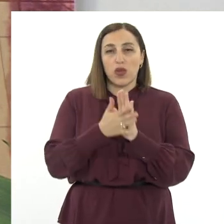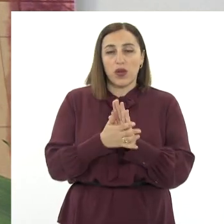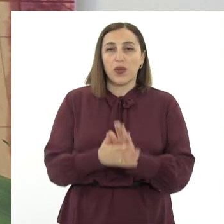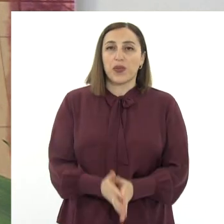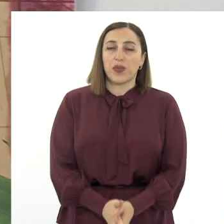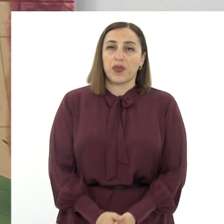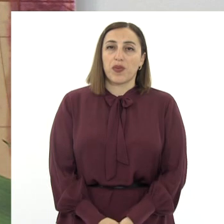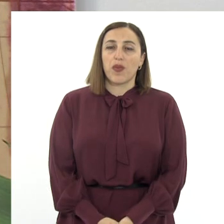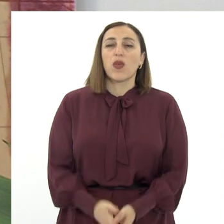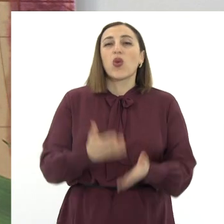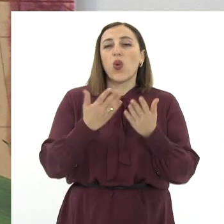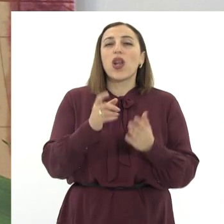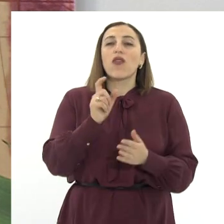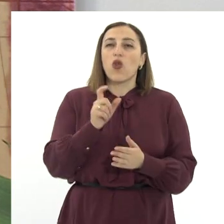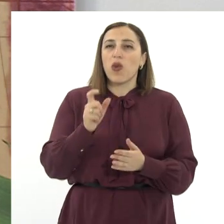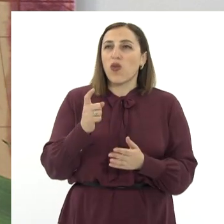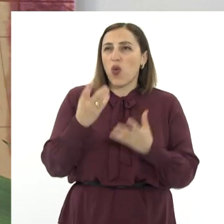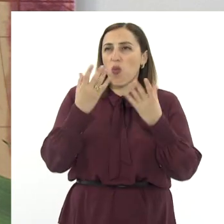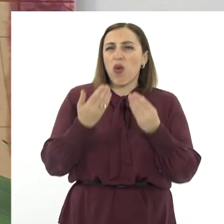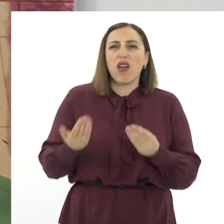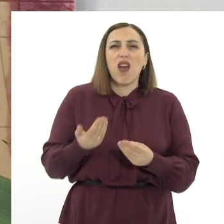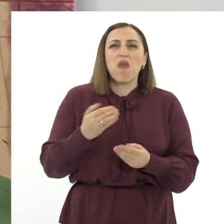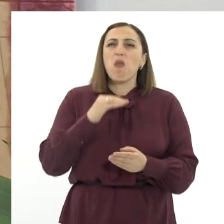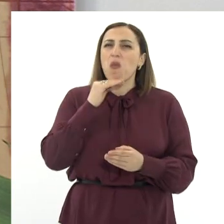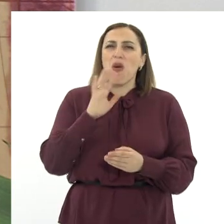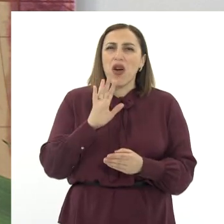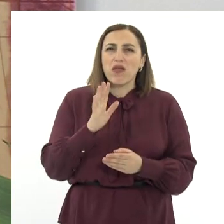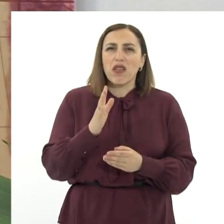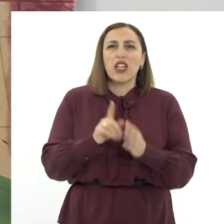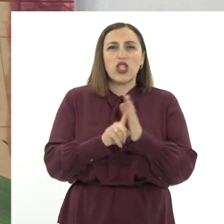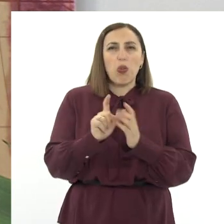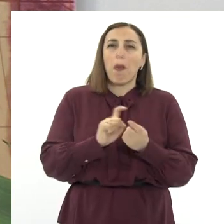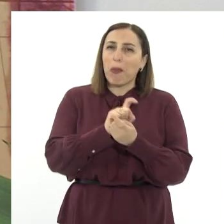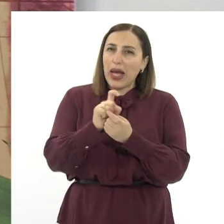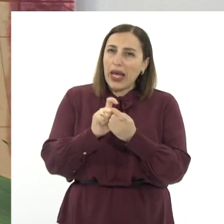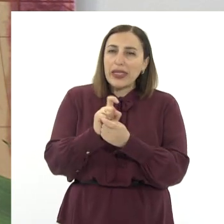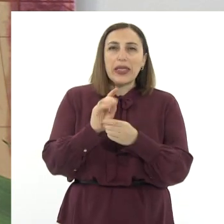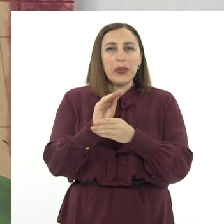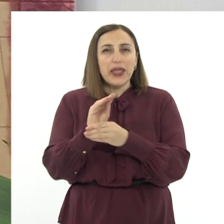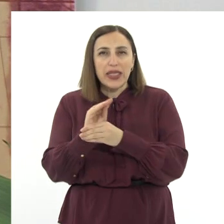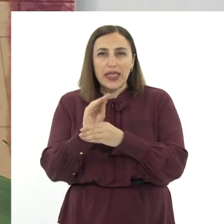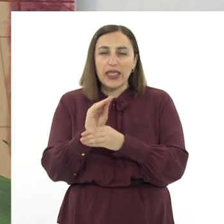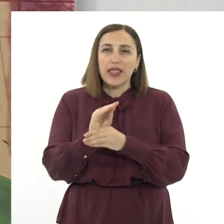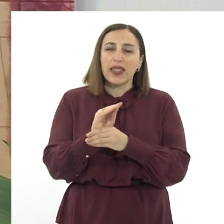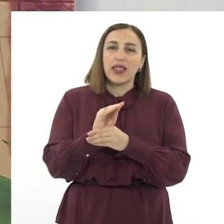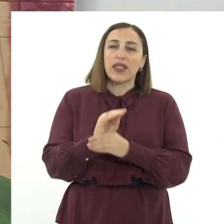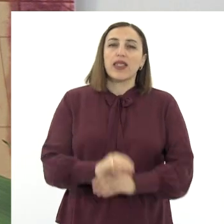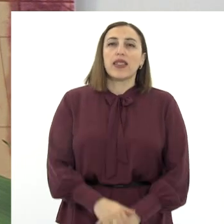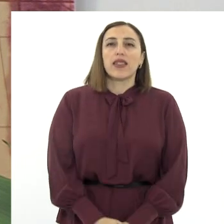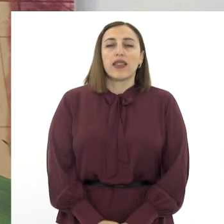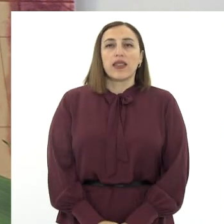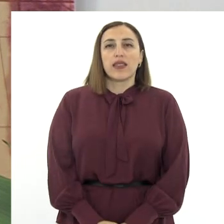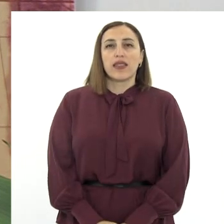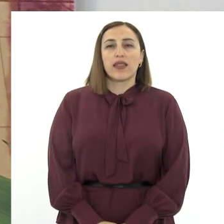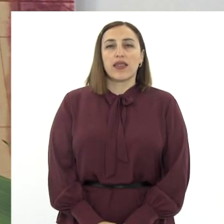որ կյանքը օրը բավարարված չի, մեծ մասամբ բամբասում են, վատ բաներ են անում, հա,